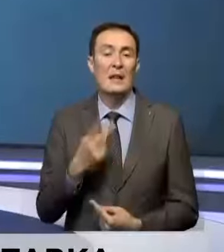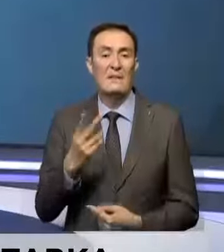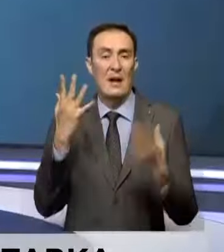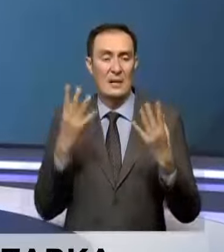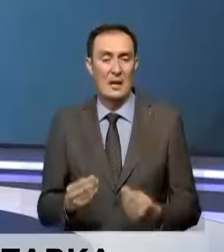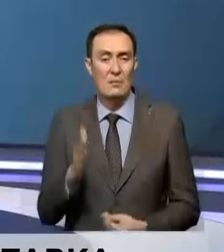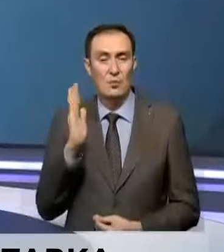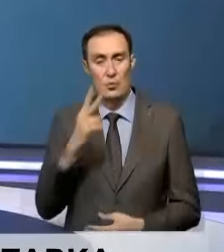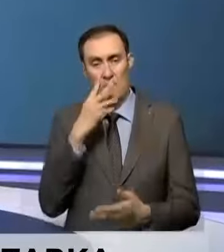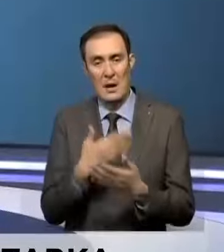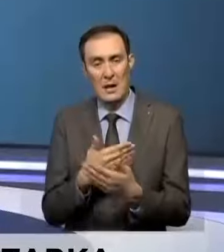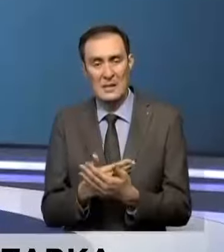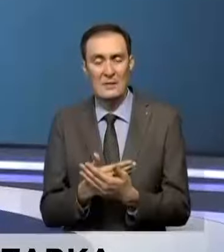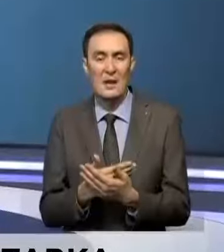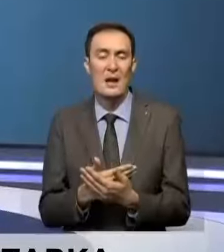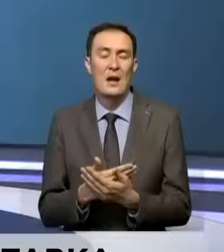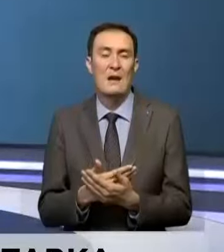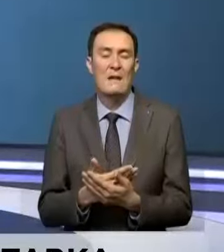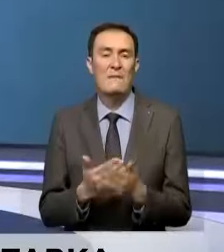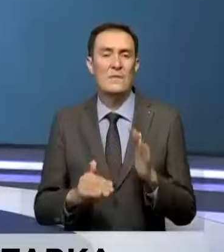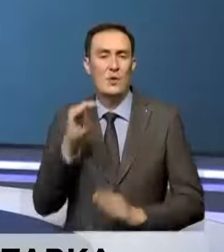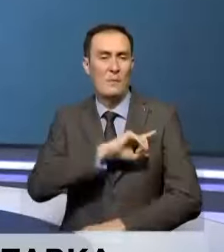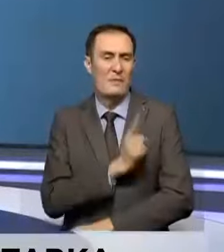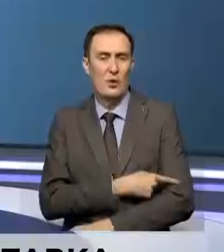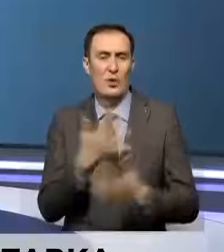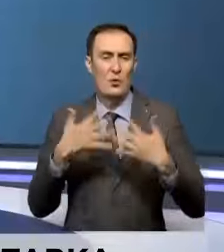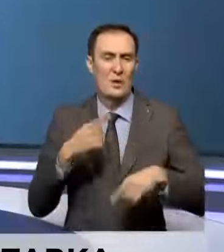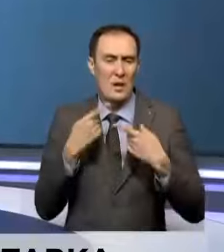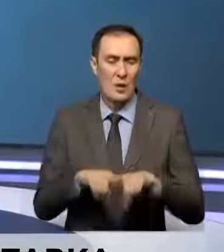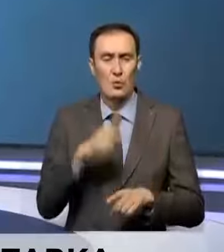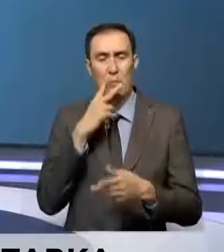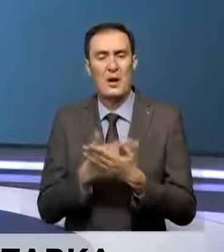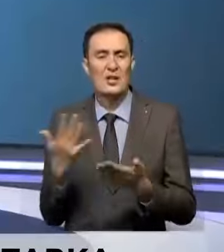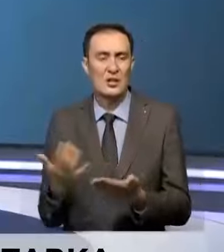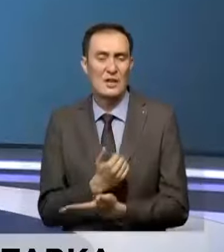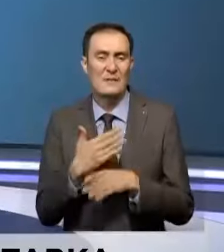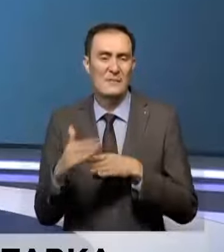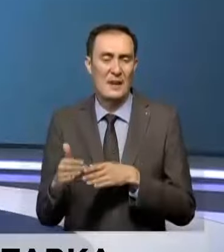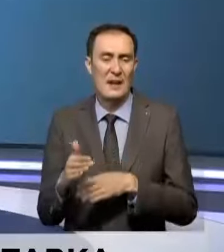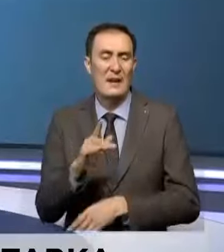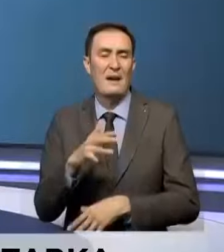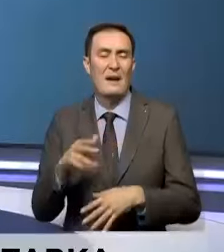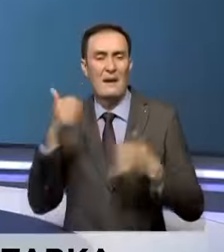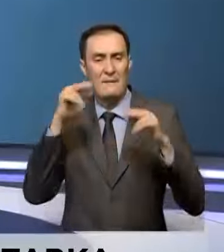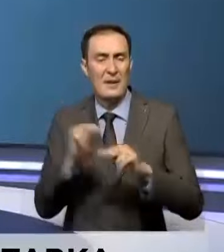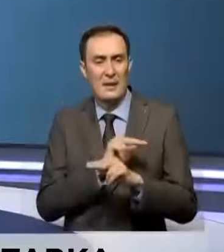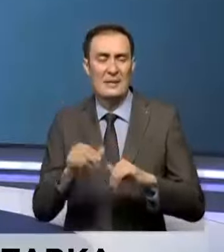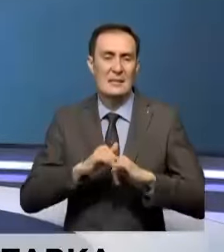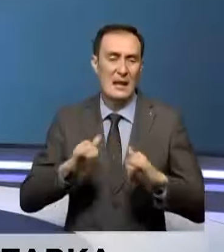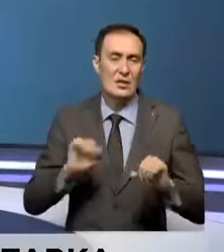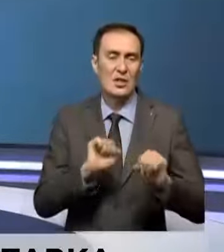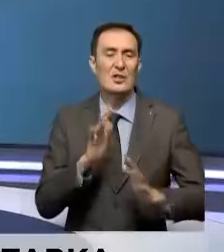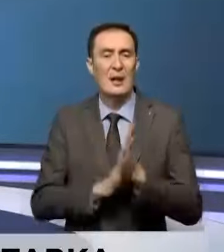Два дня они будут демонстрировать в поле высокопроизводительную технику, покажут свои достижения в сфере ветеринарии, селекции,